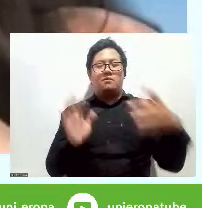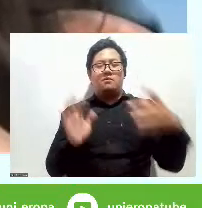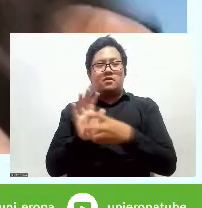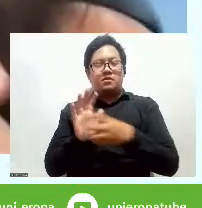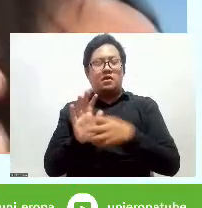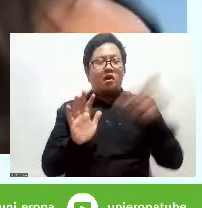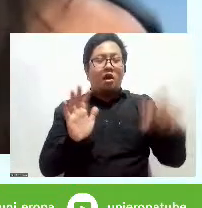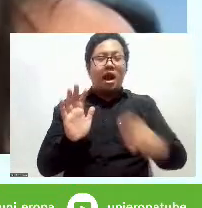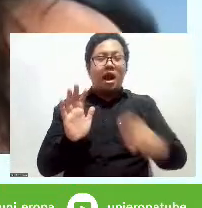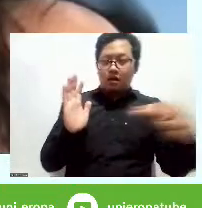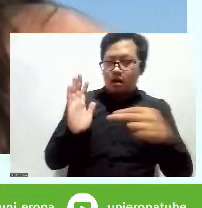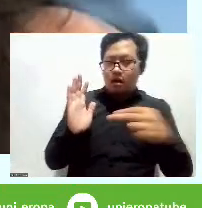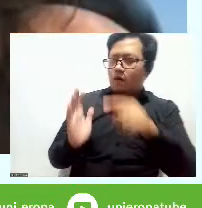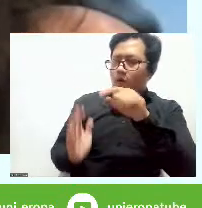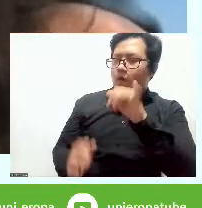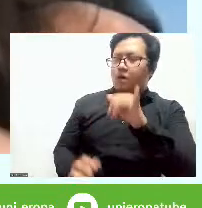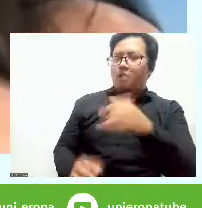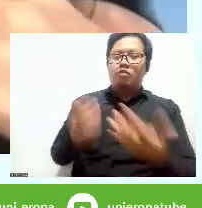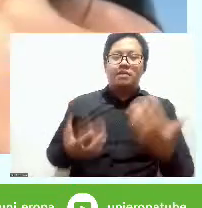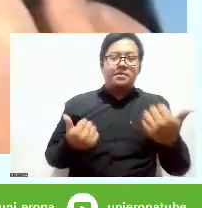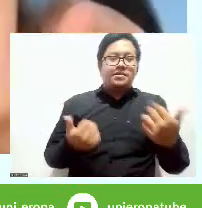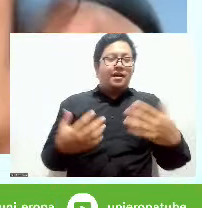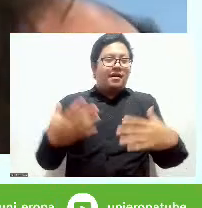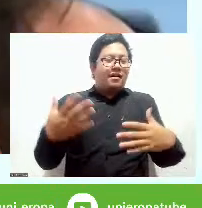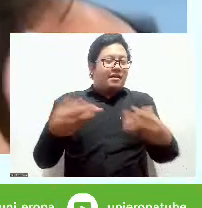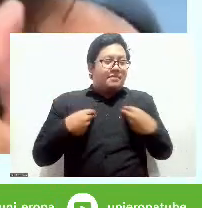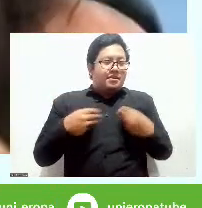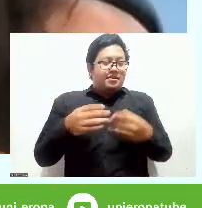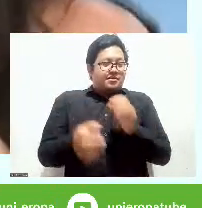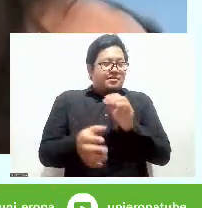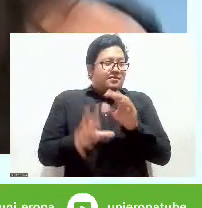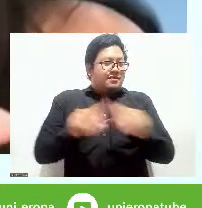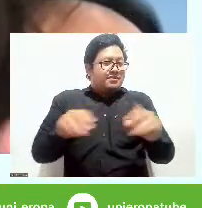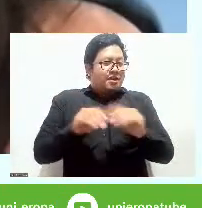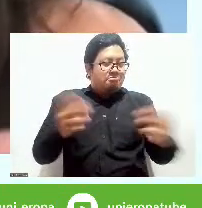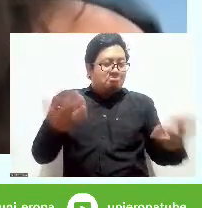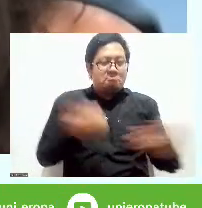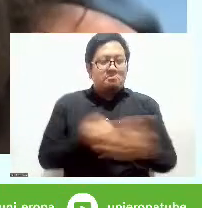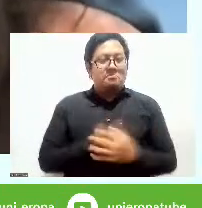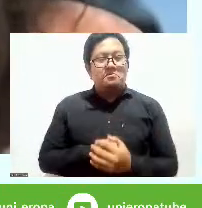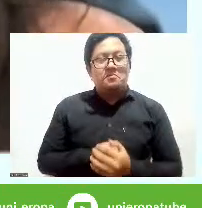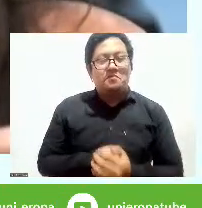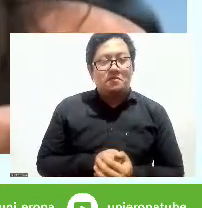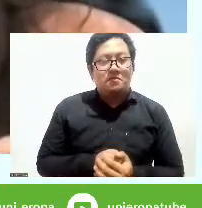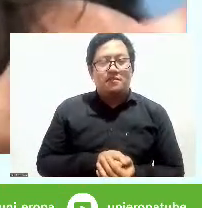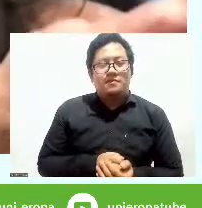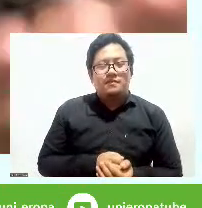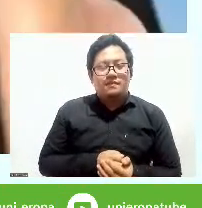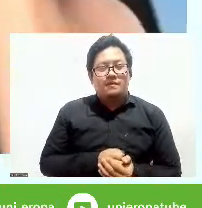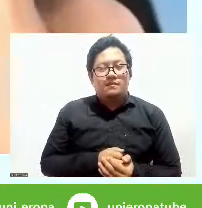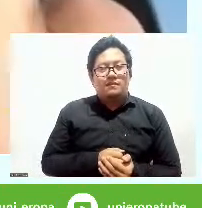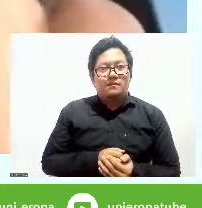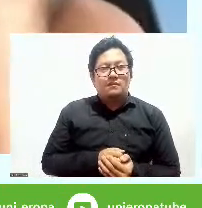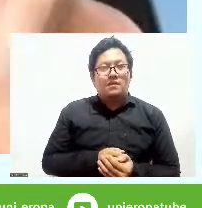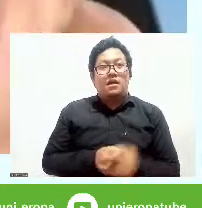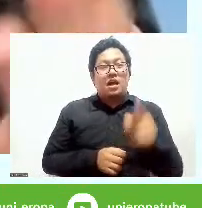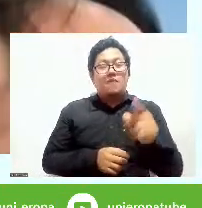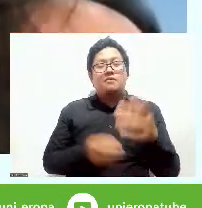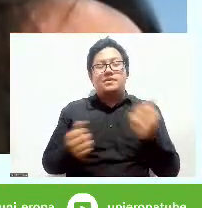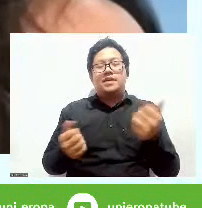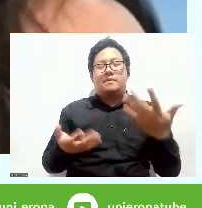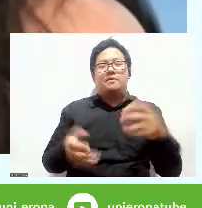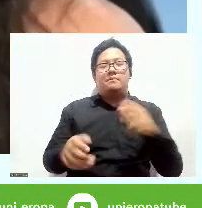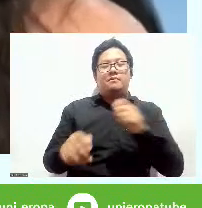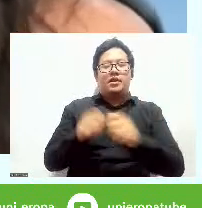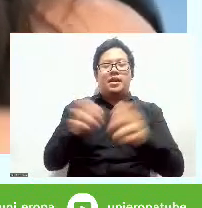kalian akan dapat jok lagi santai karena selain bisa bicara di kalian akan dikasih wadah untuk bicara tentang pemikiran kalian